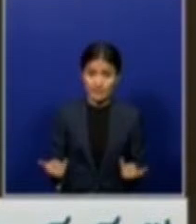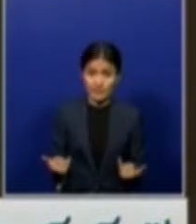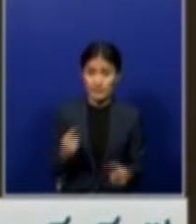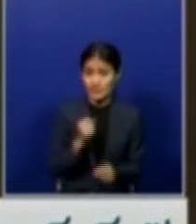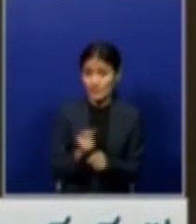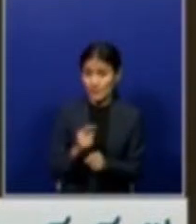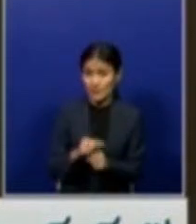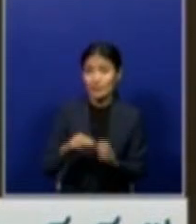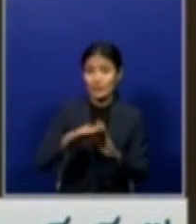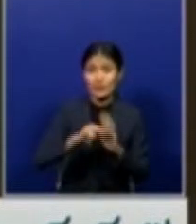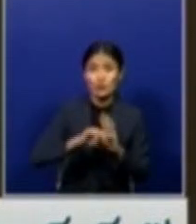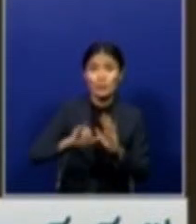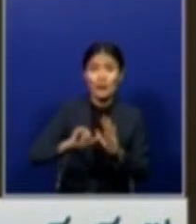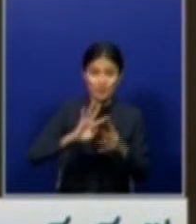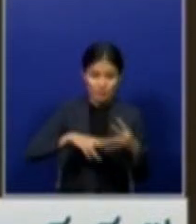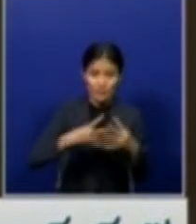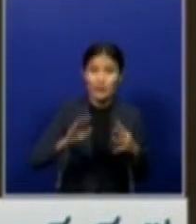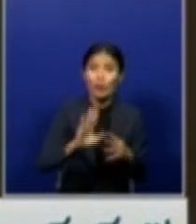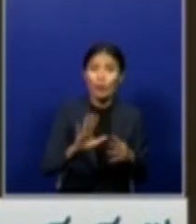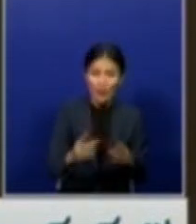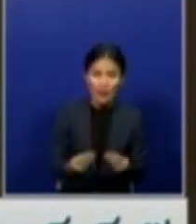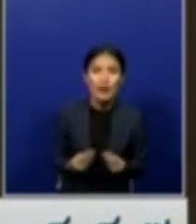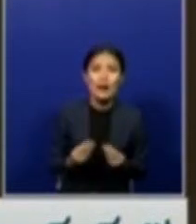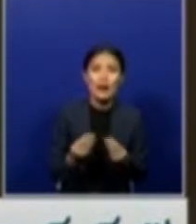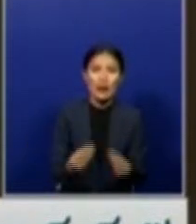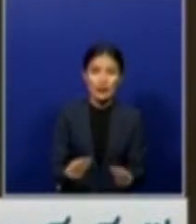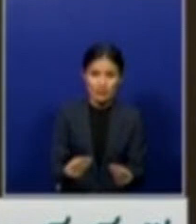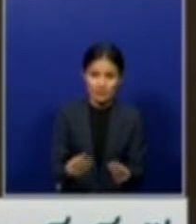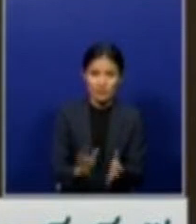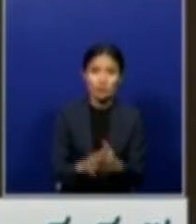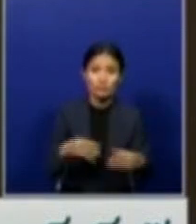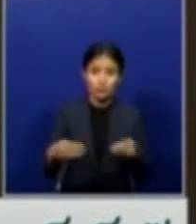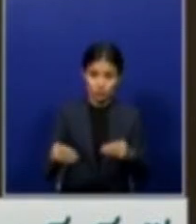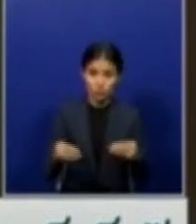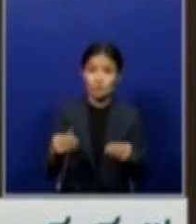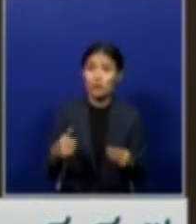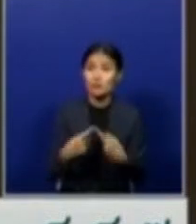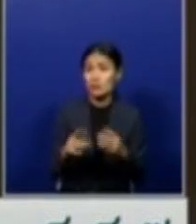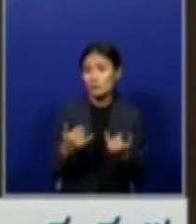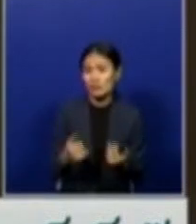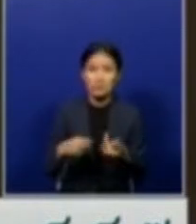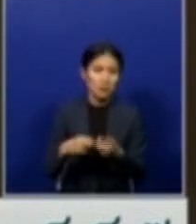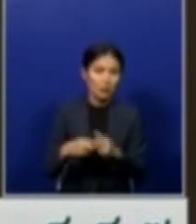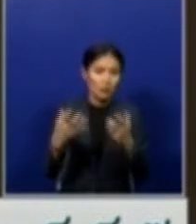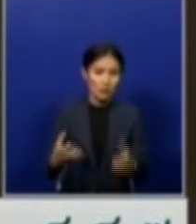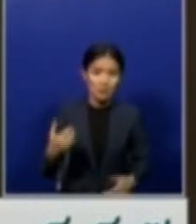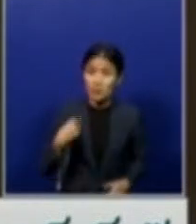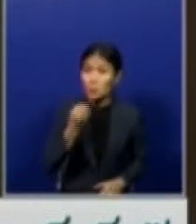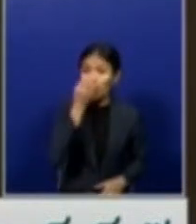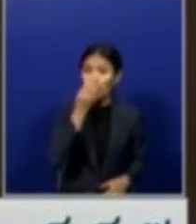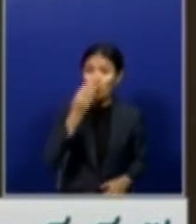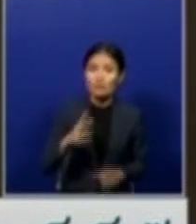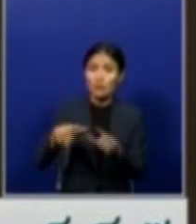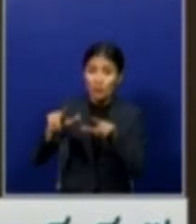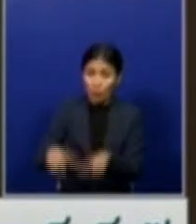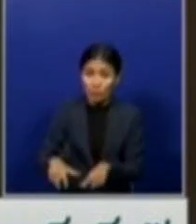แต่ก็ยังไม่เพียงพอนะครับเพราะว่าณเวลานี้เนี่ยครับสถานการณ์ค่อนข้างจะรุนแรงมากแล้วก็ดอกเบี้ยที่ลดไปเนี่ยปรากฏ